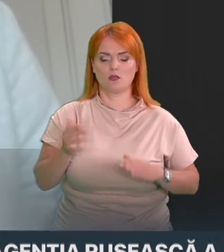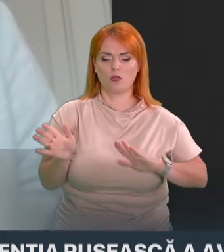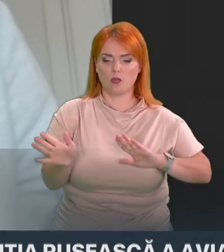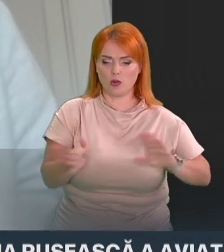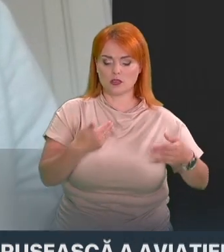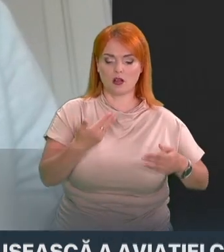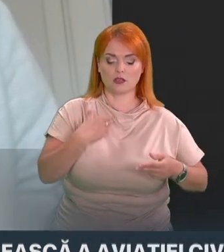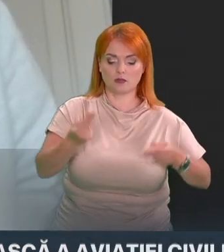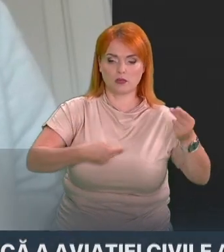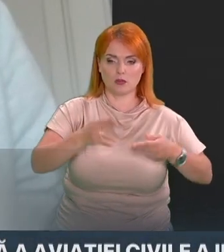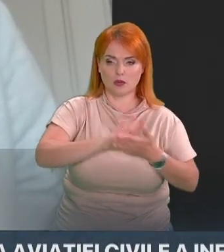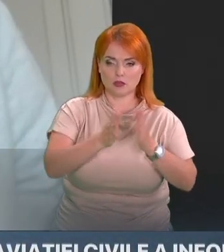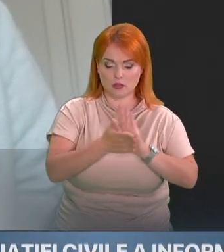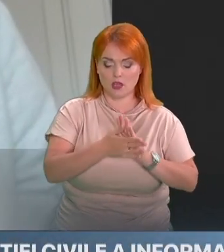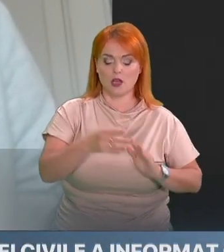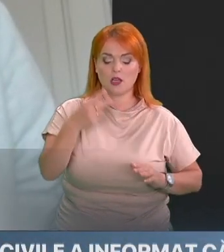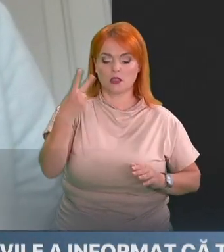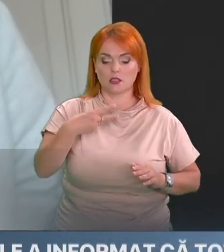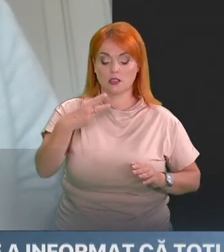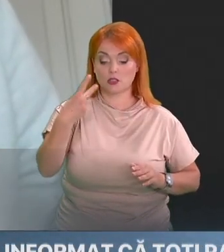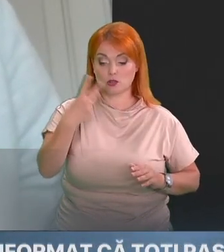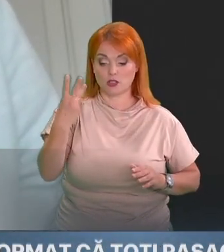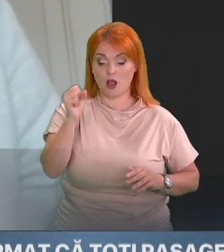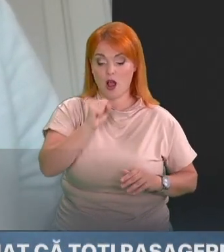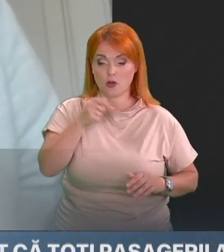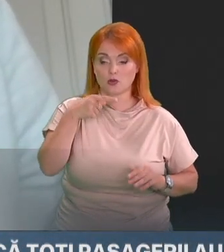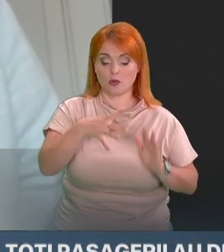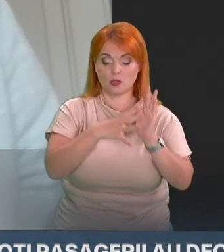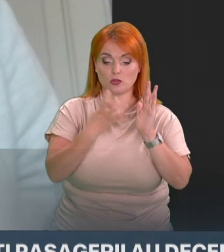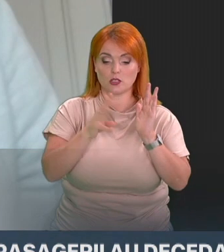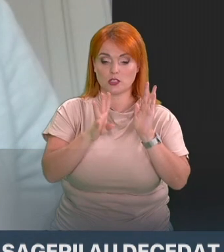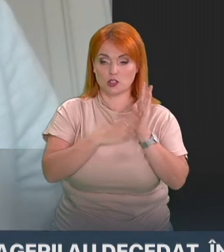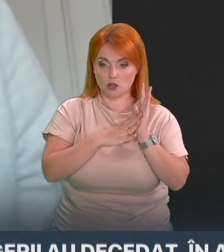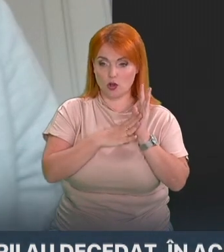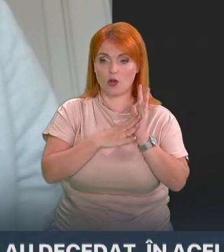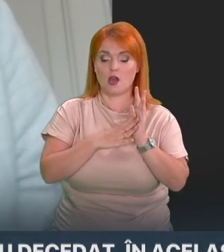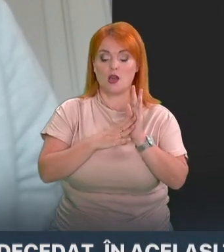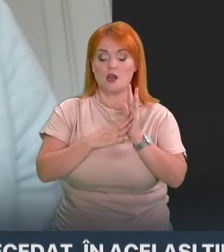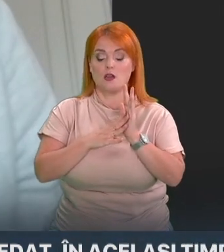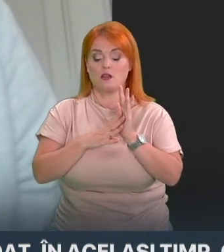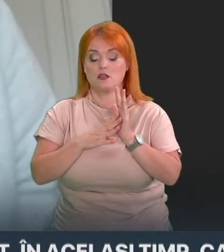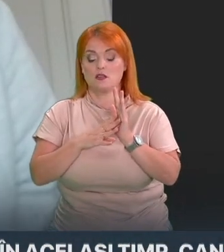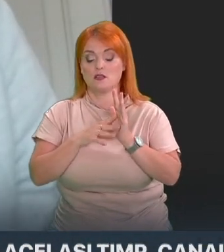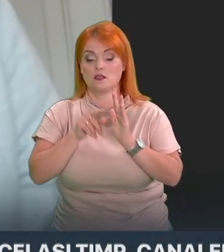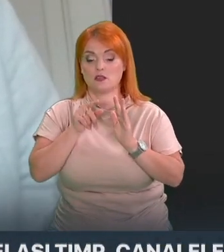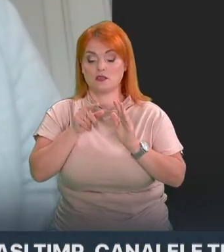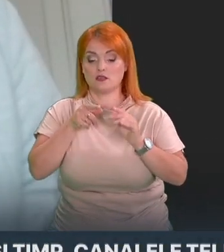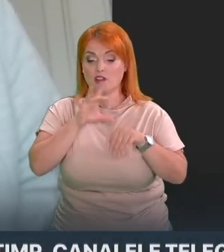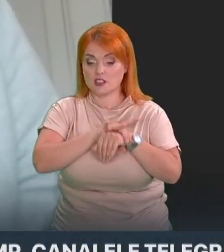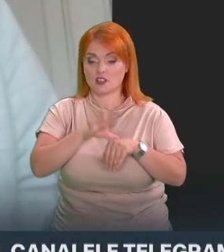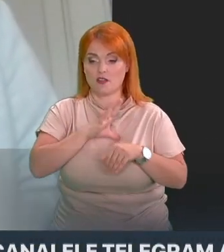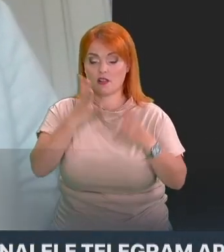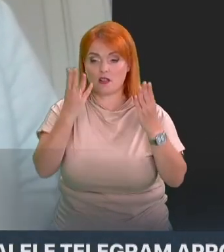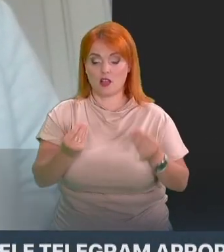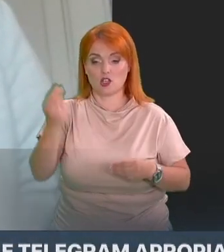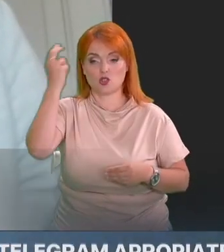ulterior. 23 august 1939 este o zi cu conotație tragică, este o zi neagră în istoria nu doar a noastră, a